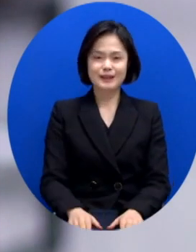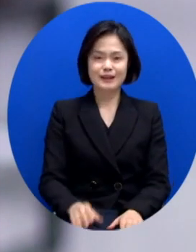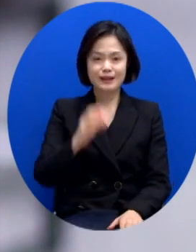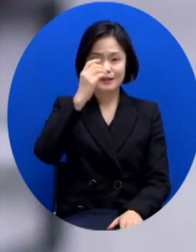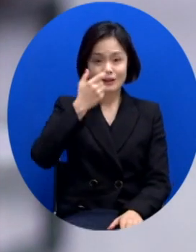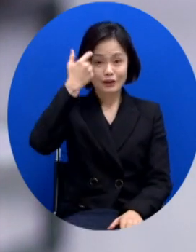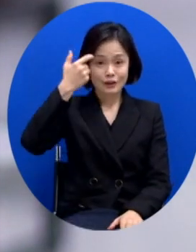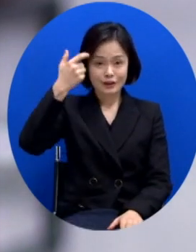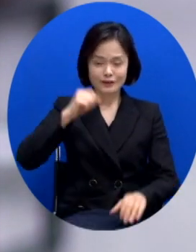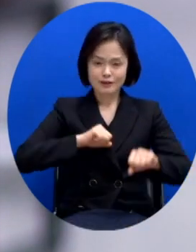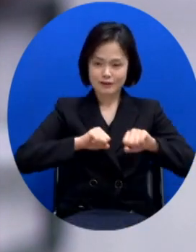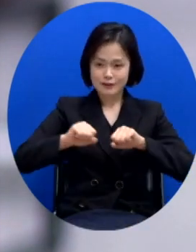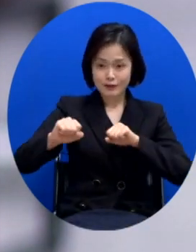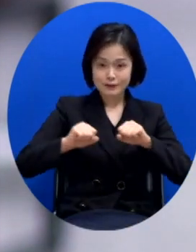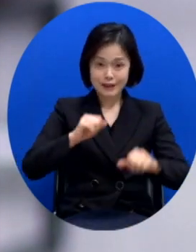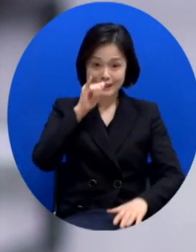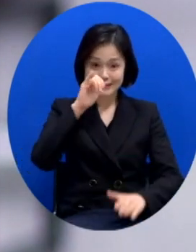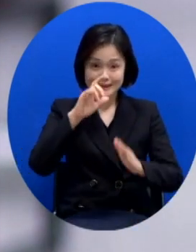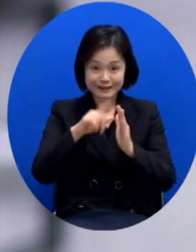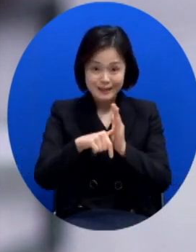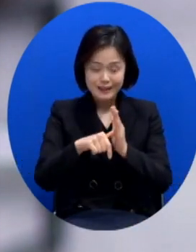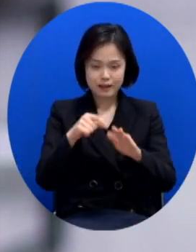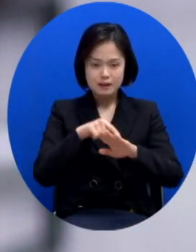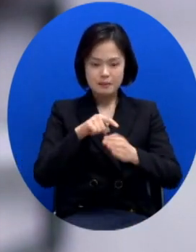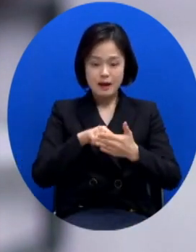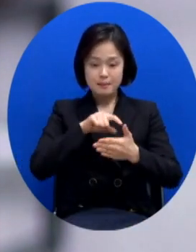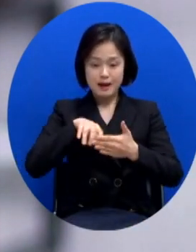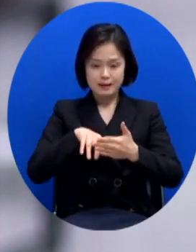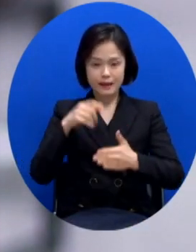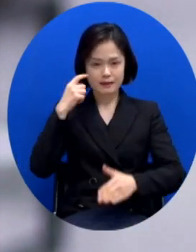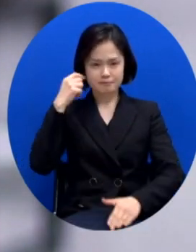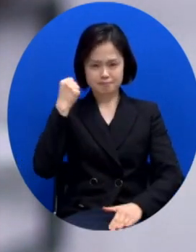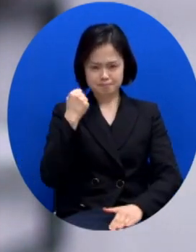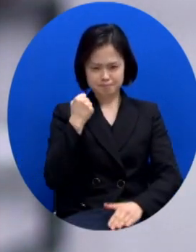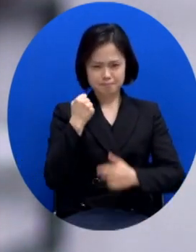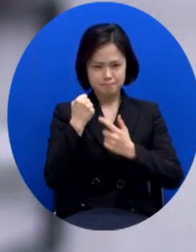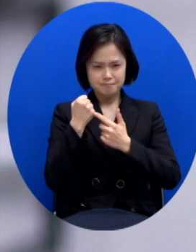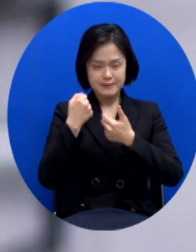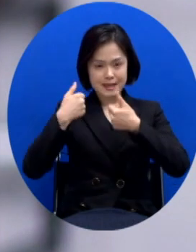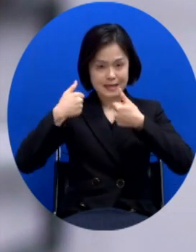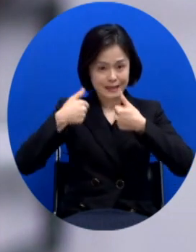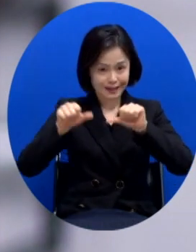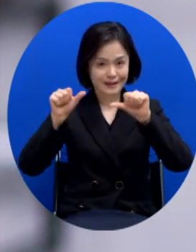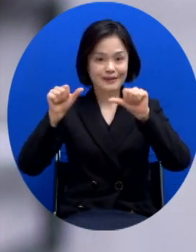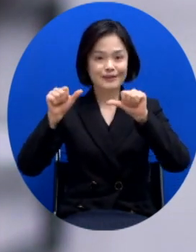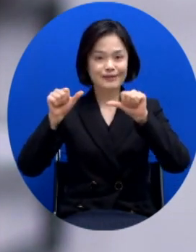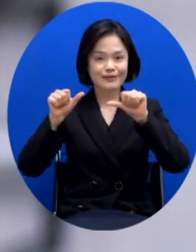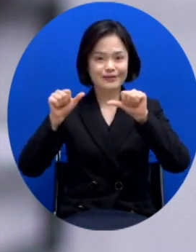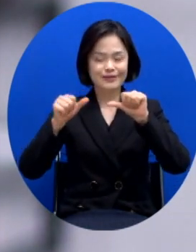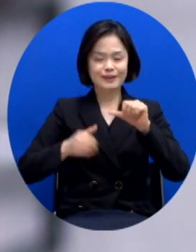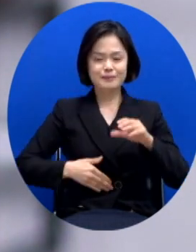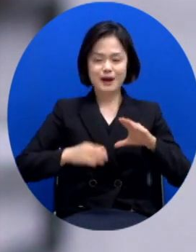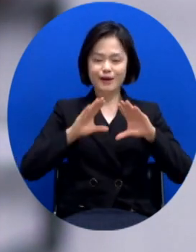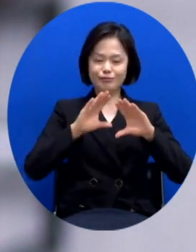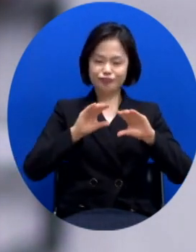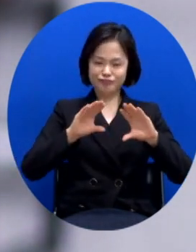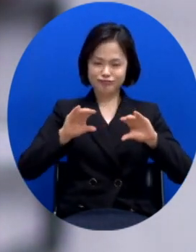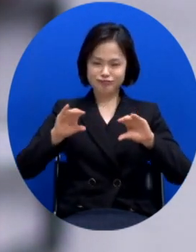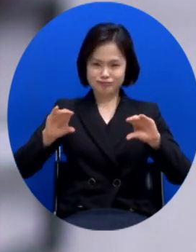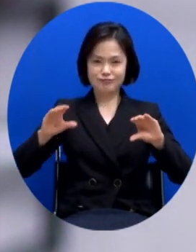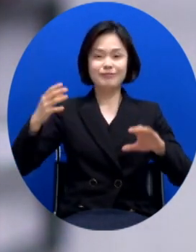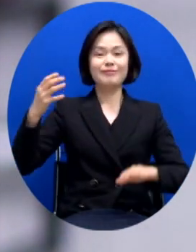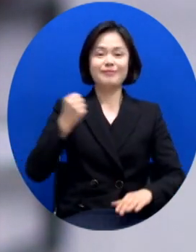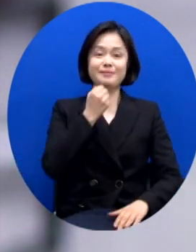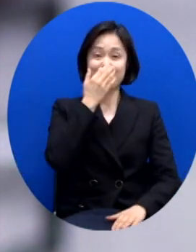우리 마음에 구도 있는 고정관념을 깨고 부드러운 마음을 가질 수 있습니다